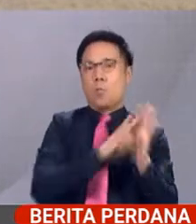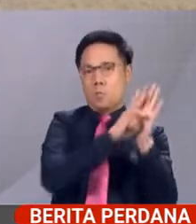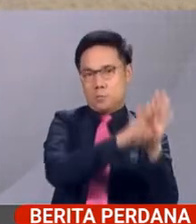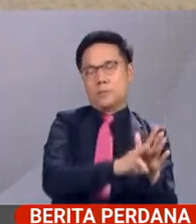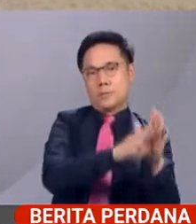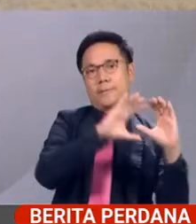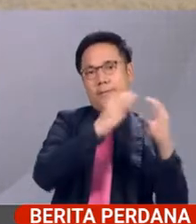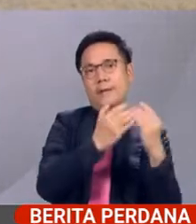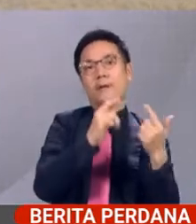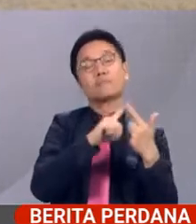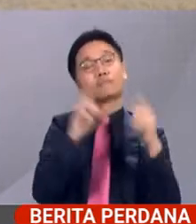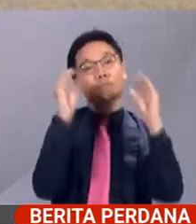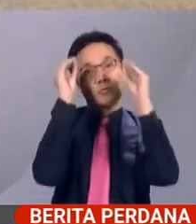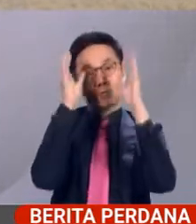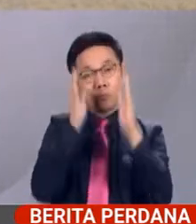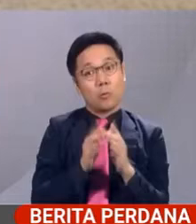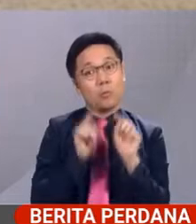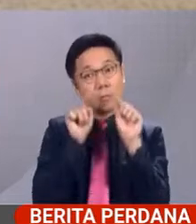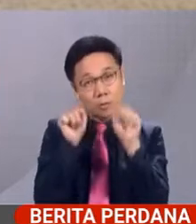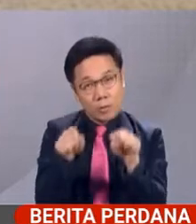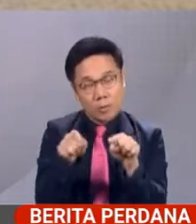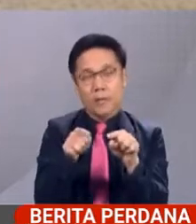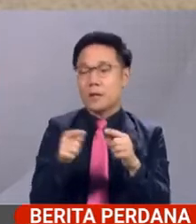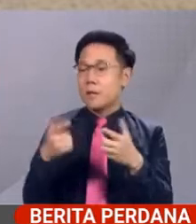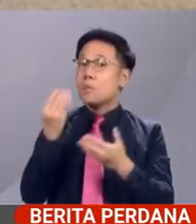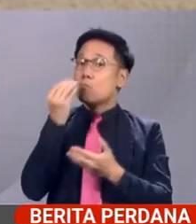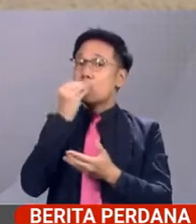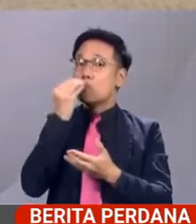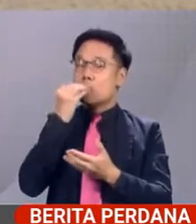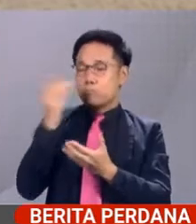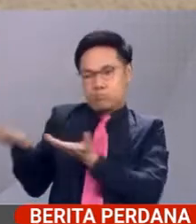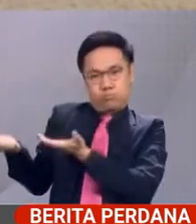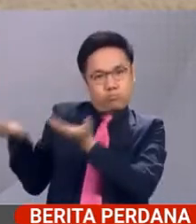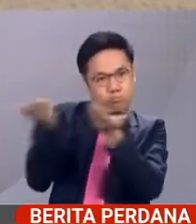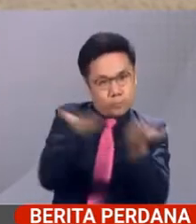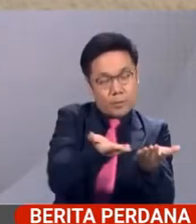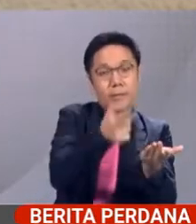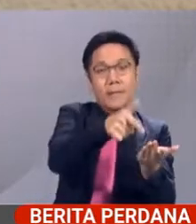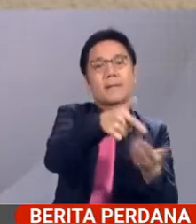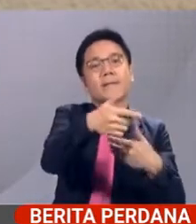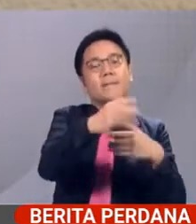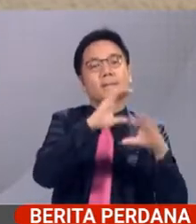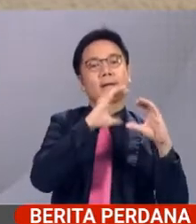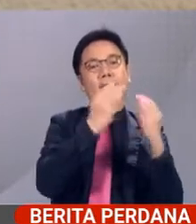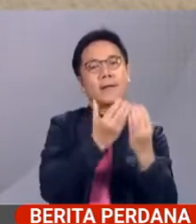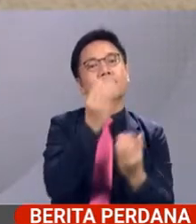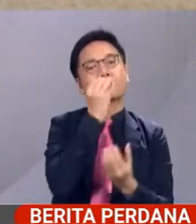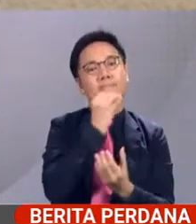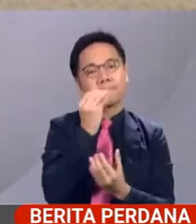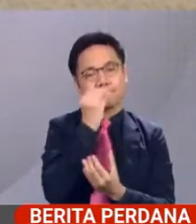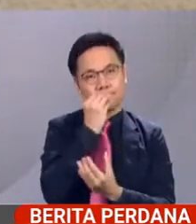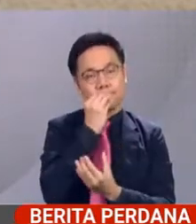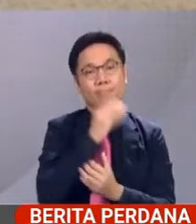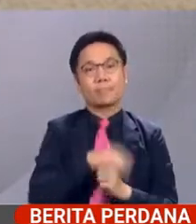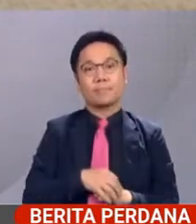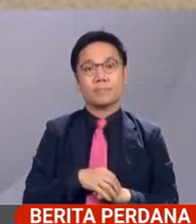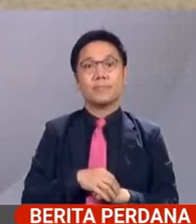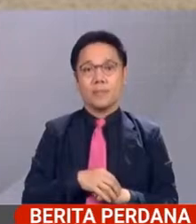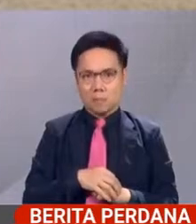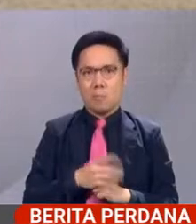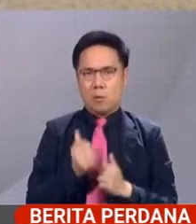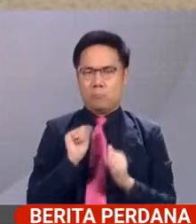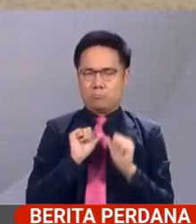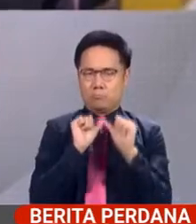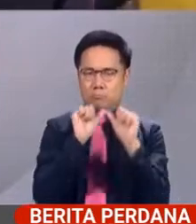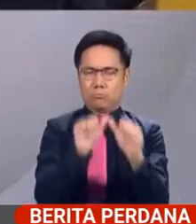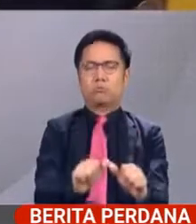ataupun gurunya yang datang untuk mengambil makanan untuk mereka makan di kelas supaya penjarakan itu masih